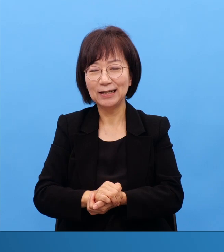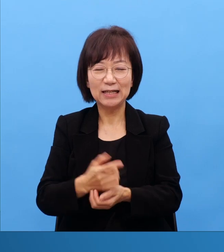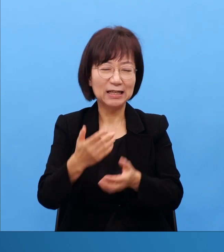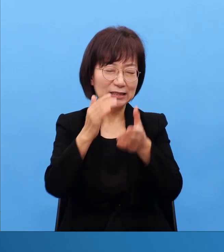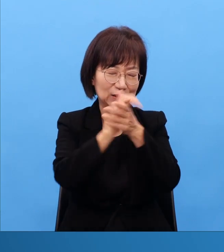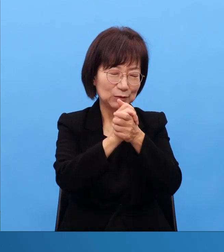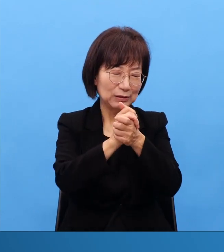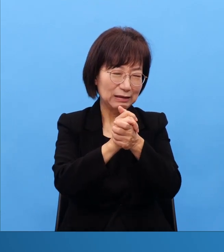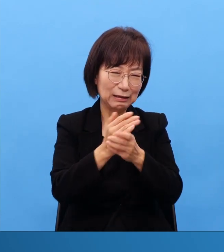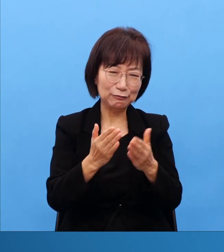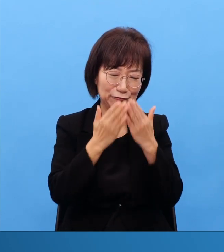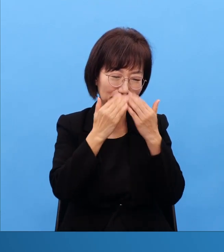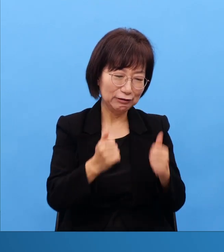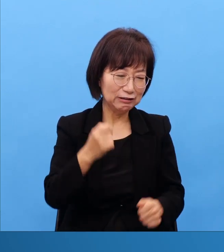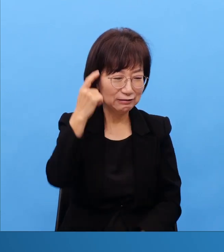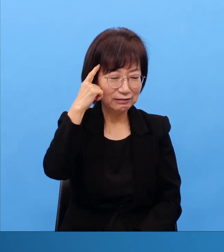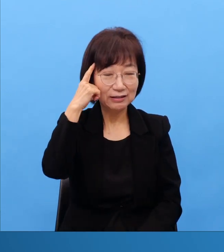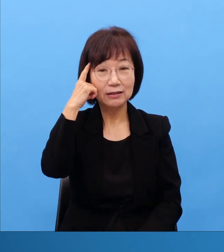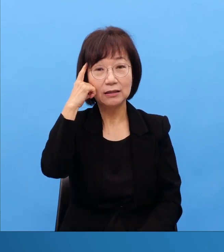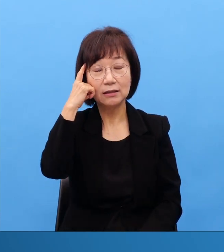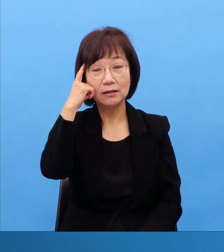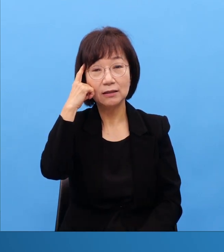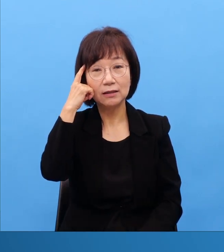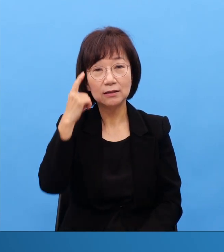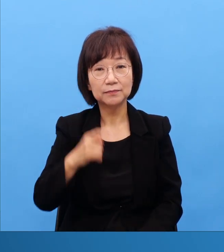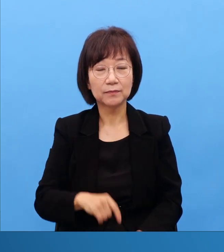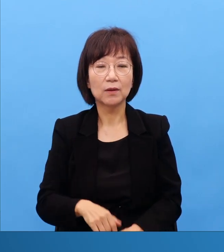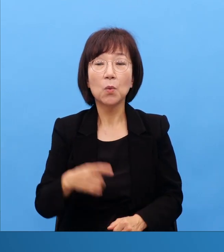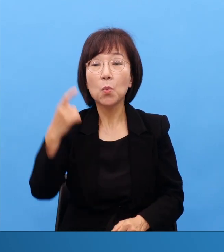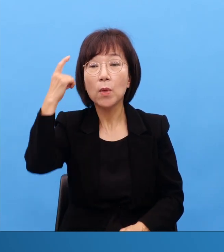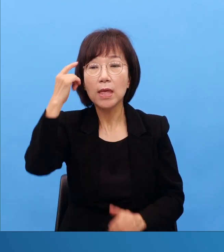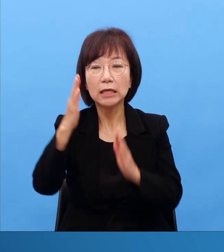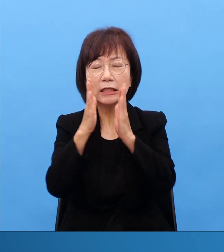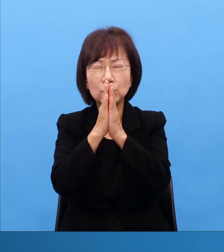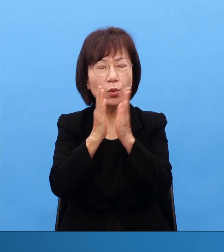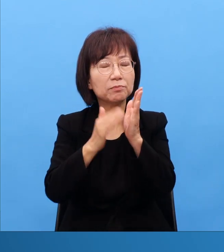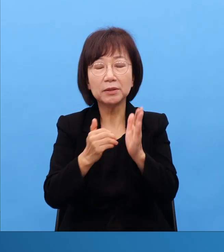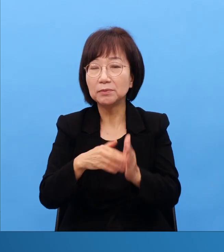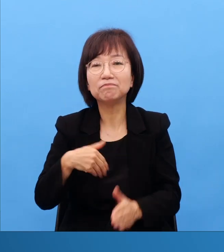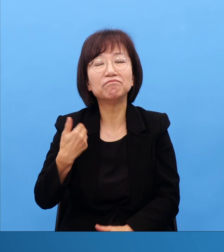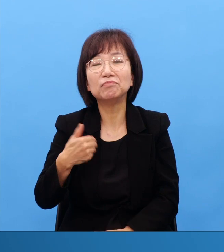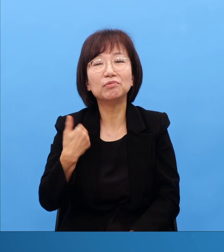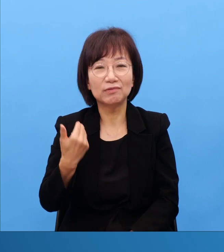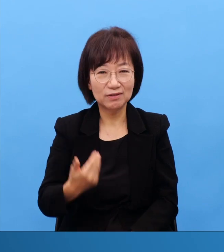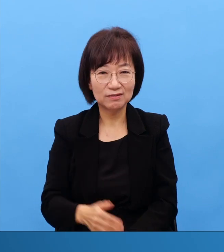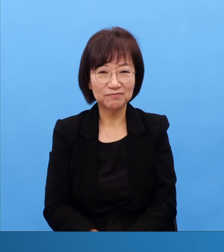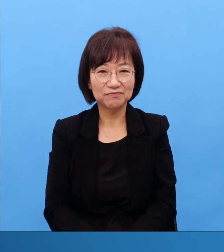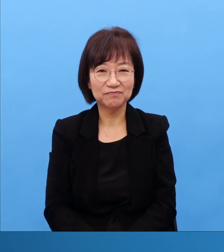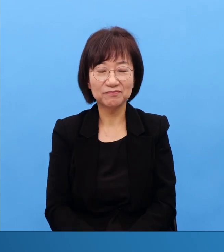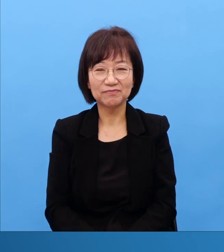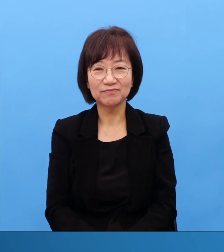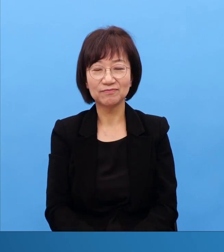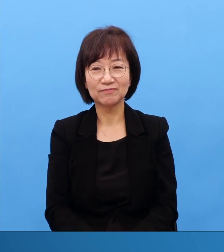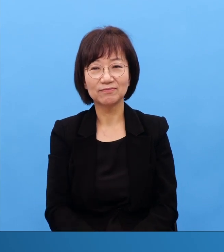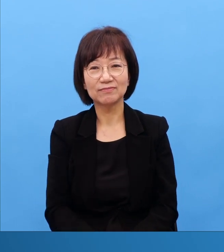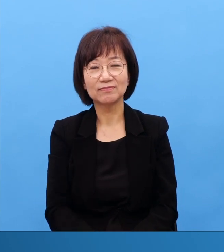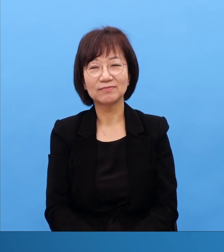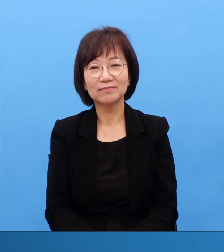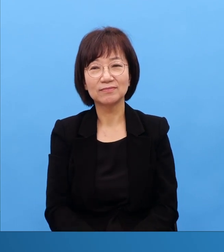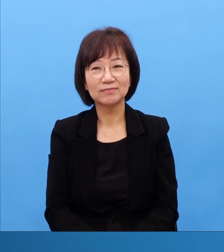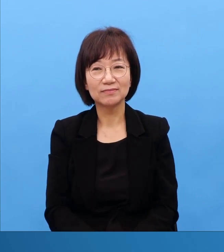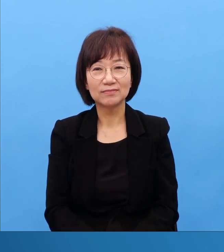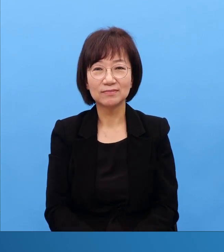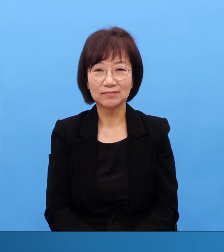places to go, so much music to listen to, so many books to read. 나 기도 몰라가. And I felt that way because I didn't know what prayer was. 기도는요.